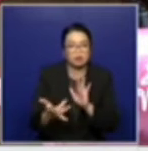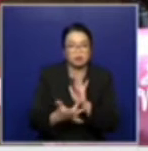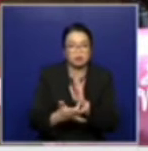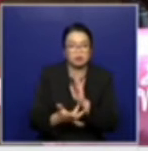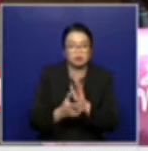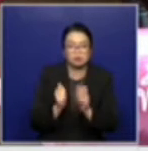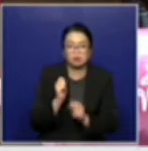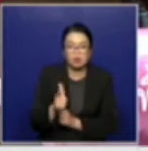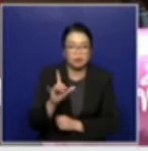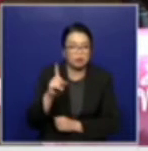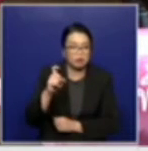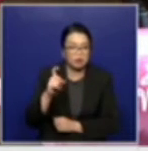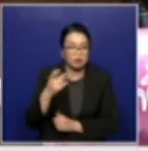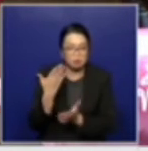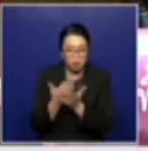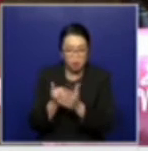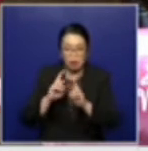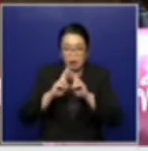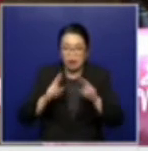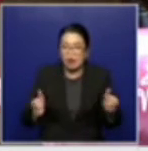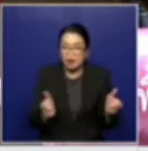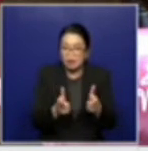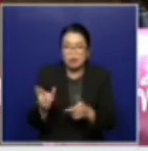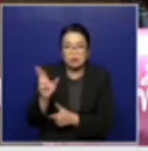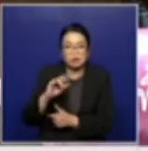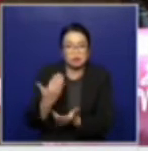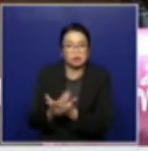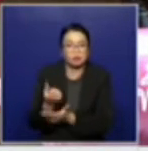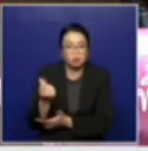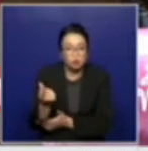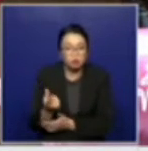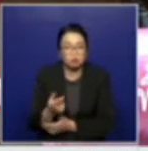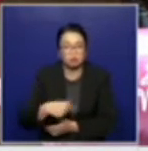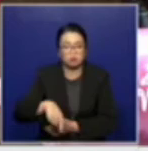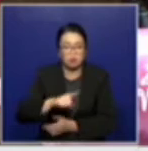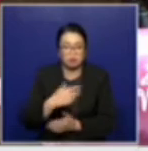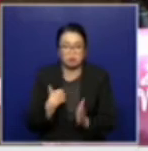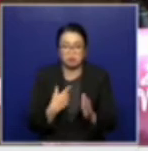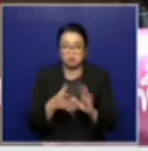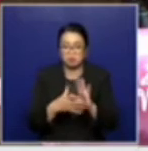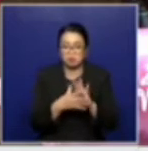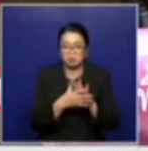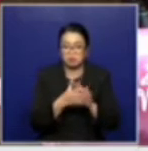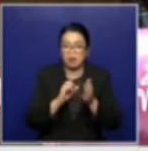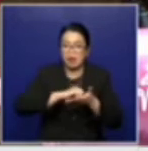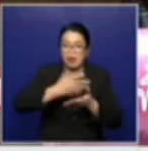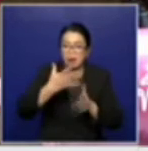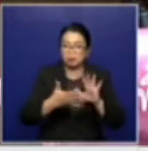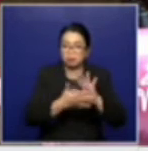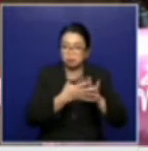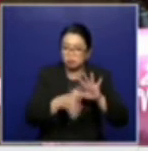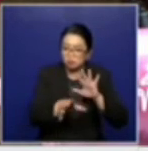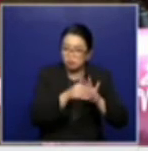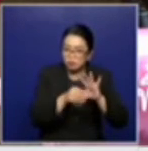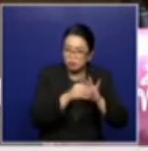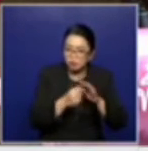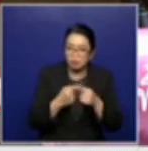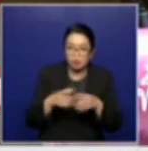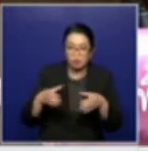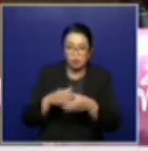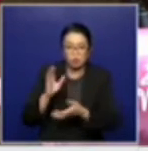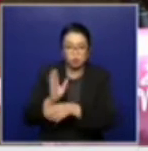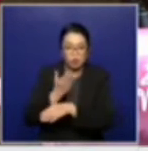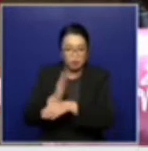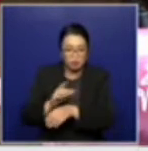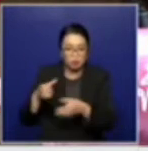สู่ระบบอิเล็กทรอนิกส์ดังกล่าวนี้ได้ซึ่งสุดท้ายคนที่ได้ประโยชน์นั้นก็คือกลุ่มธุรกิจของเจ้าสัว